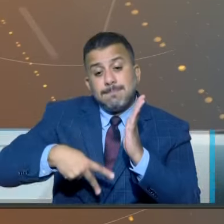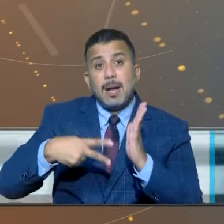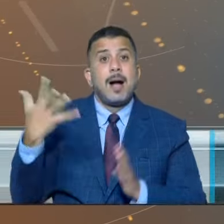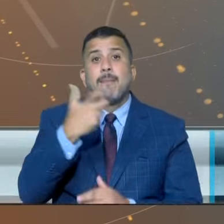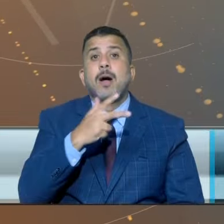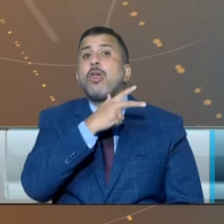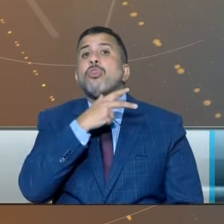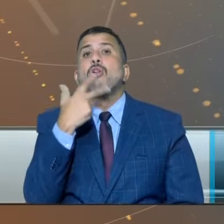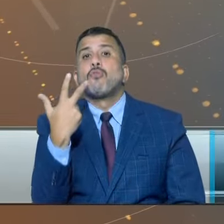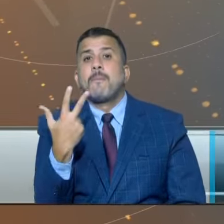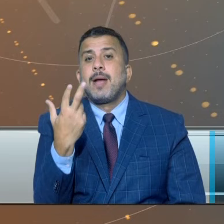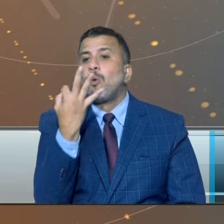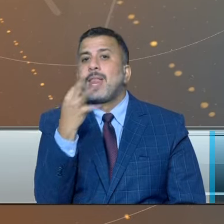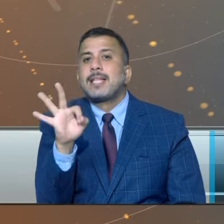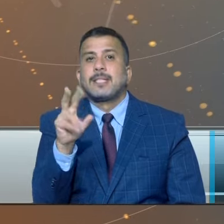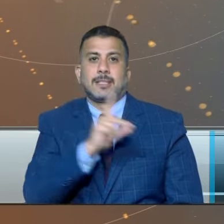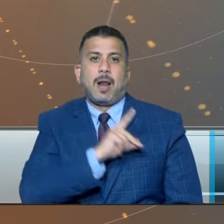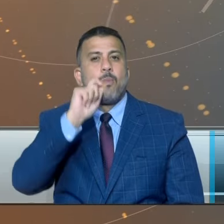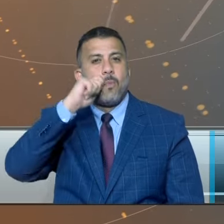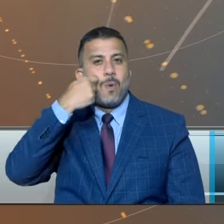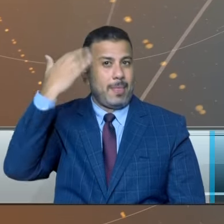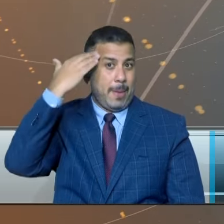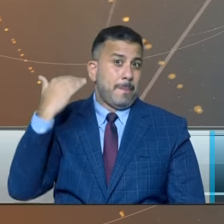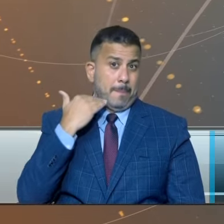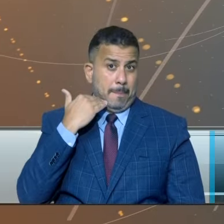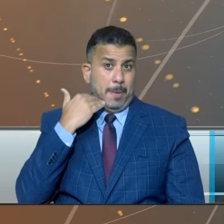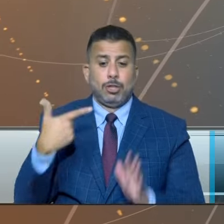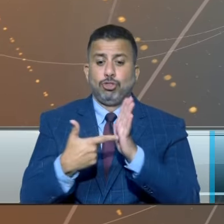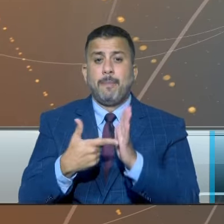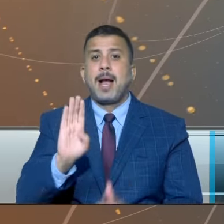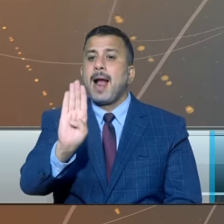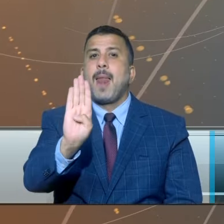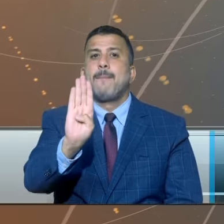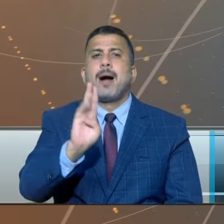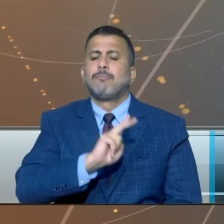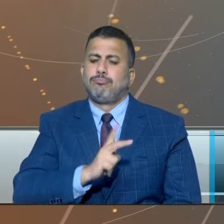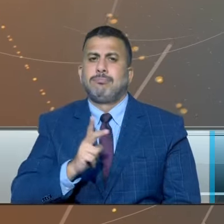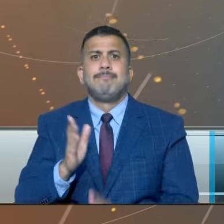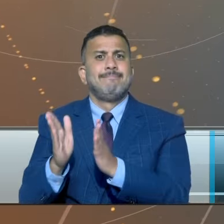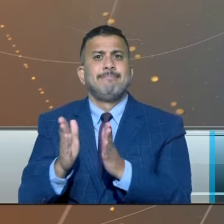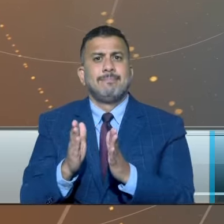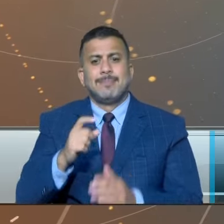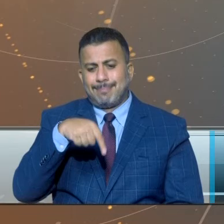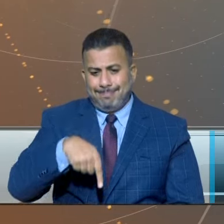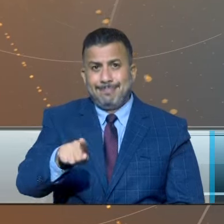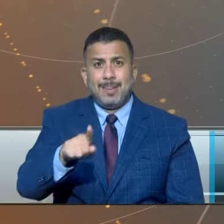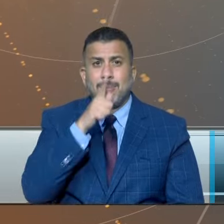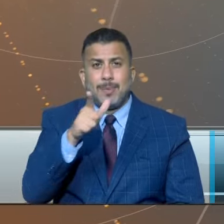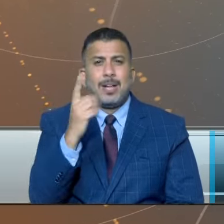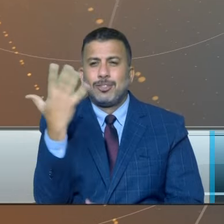قبول 330 طالبا وطالبه ببرامج جامعه كلباء المختلفه بفصل الخريف للعام